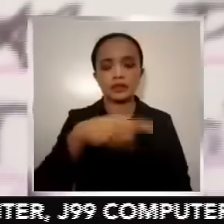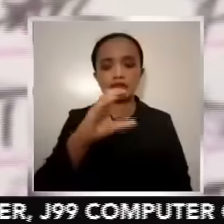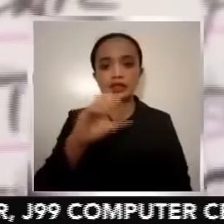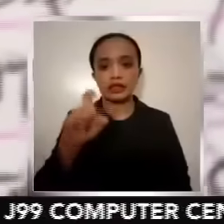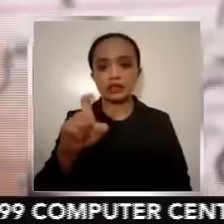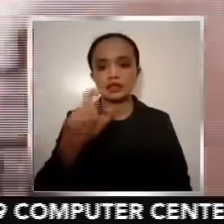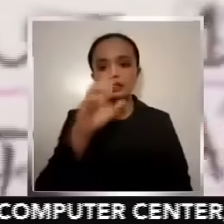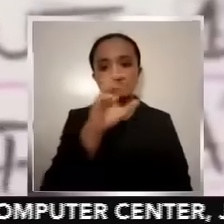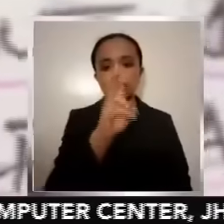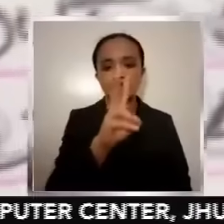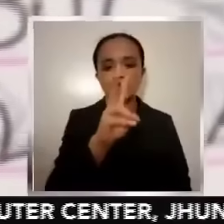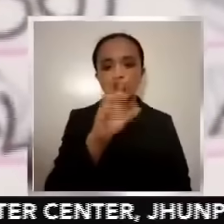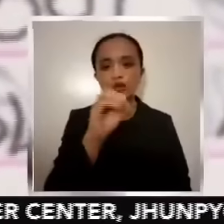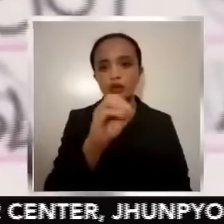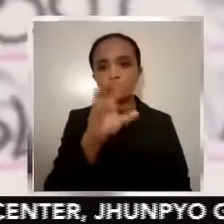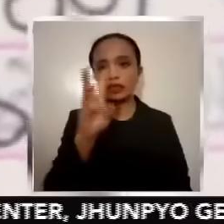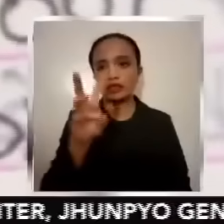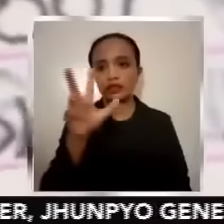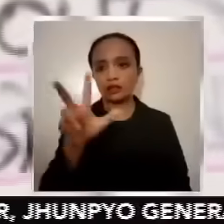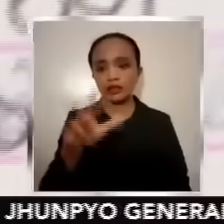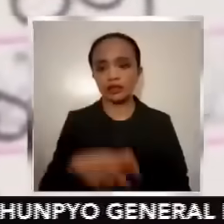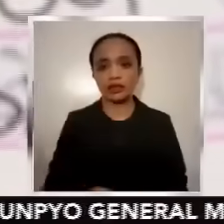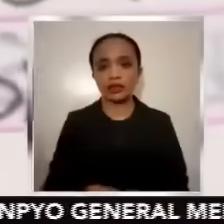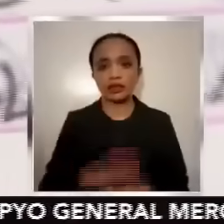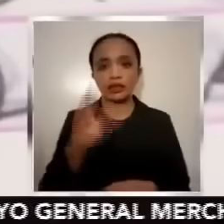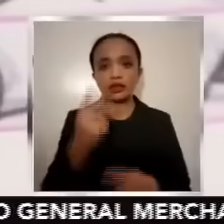ACX7065, in-roll out noong